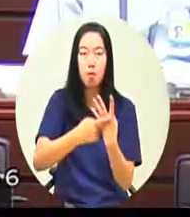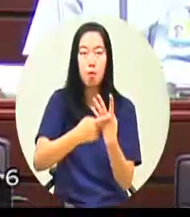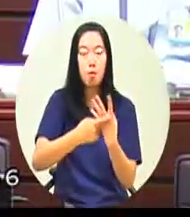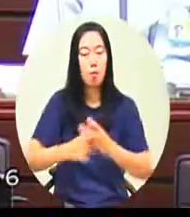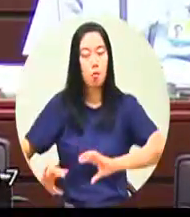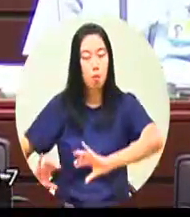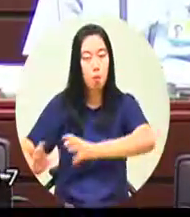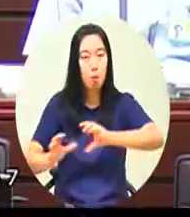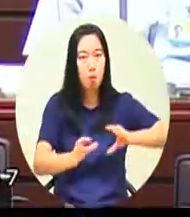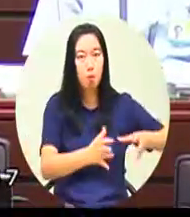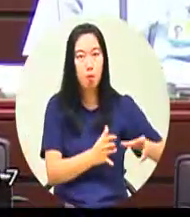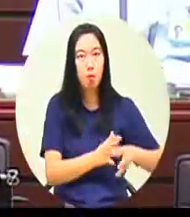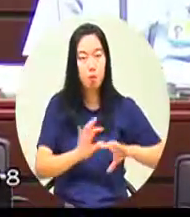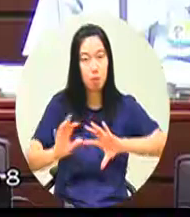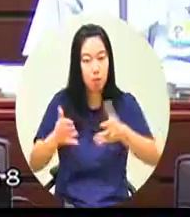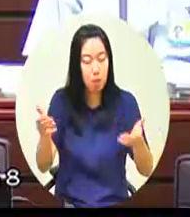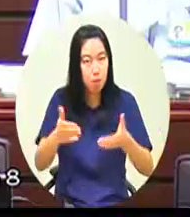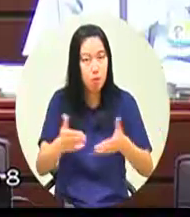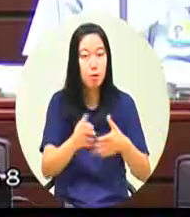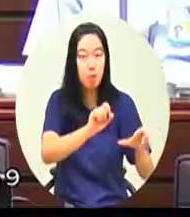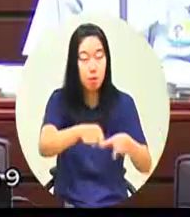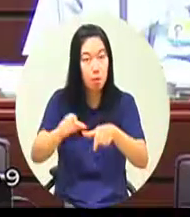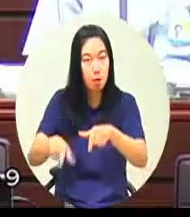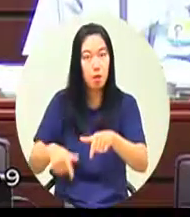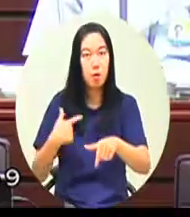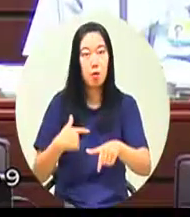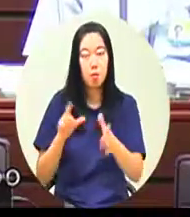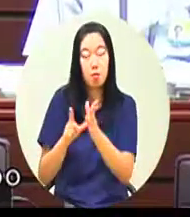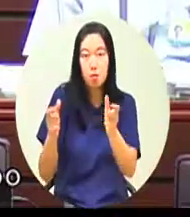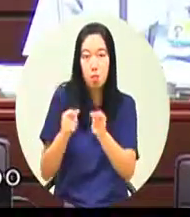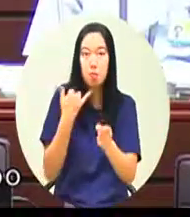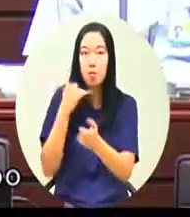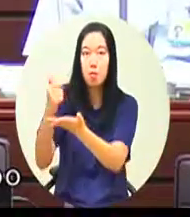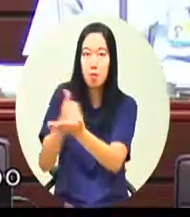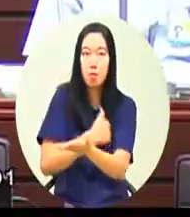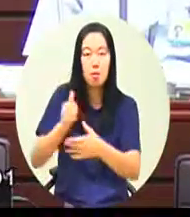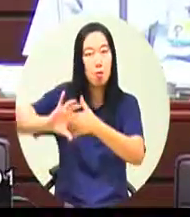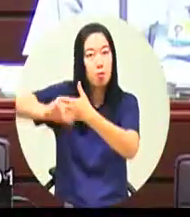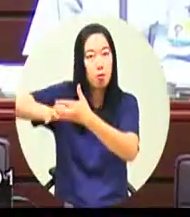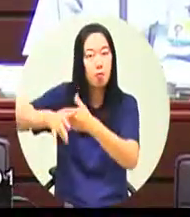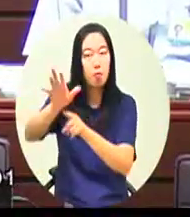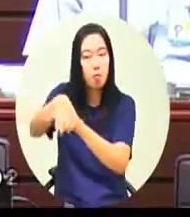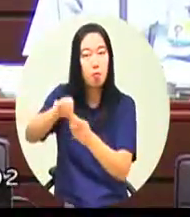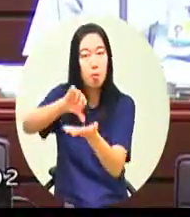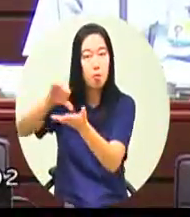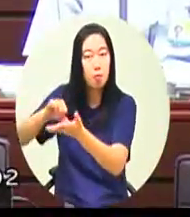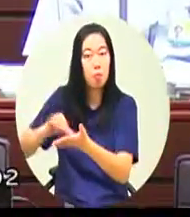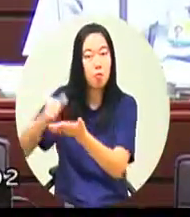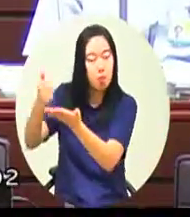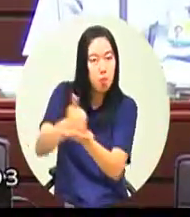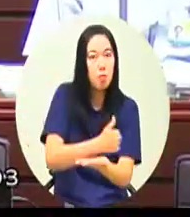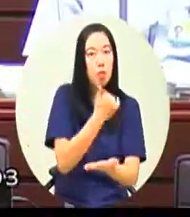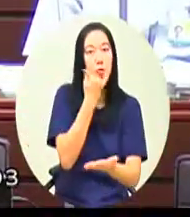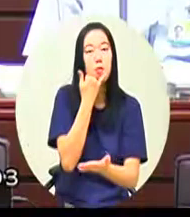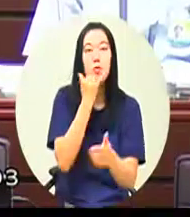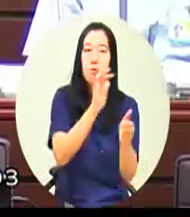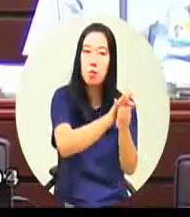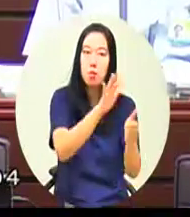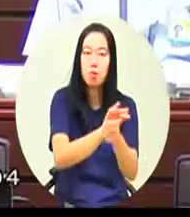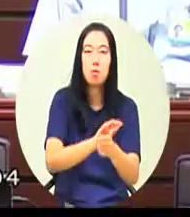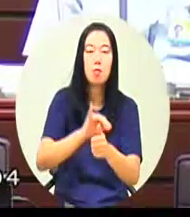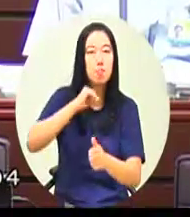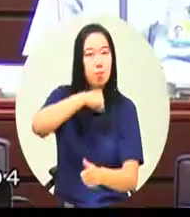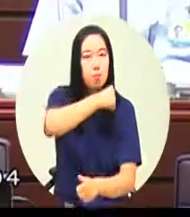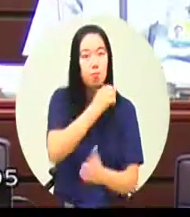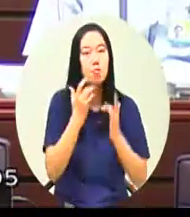司。那么，伊会带起来会引进这个哦，按国外的农产品来抑制这稳定式的菜